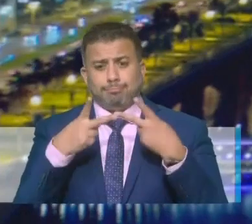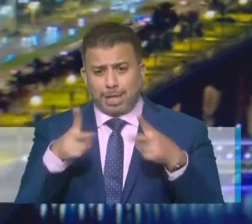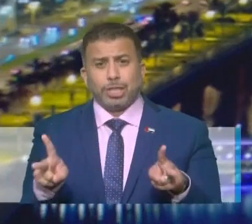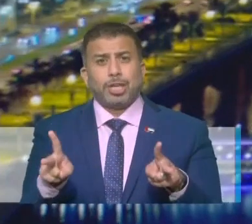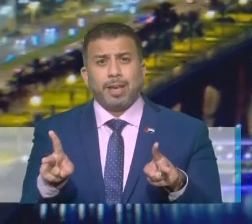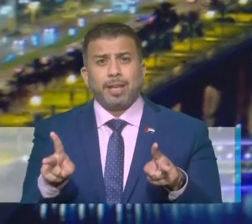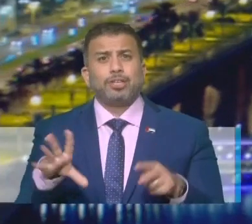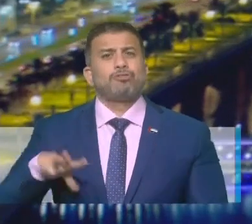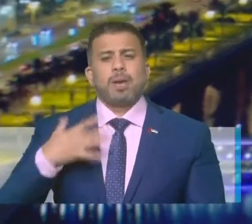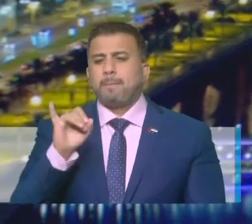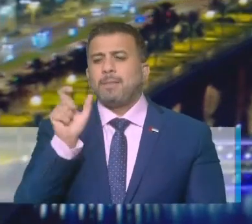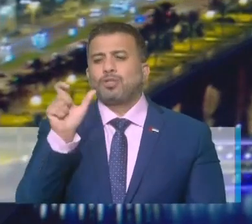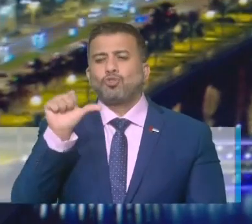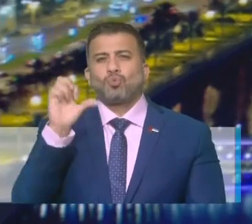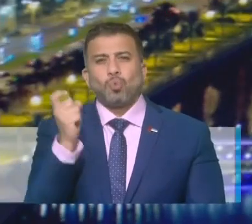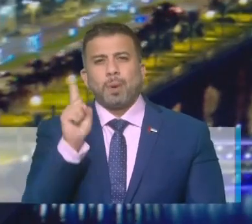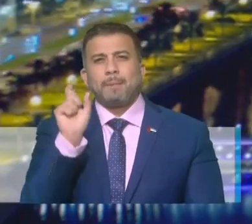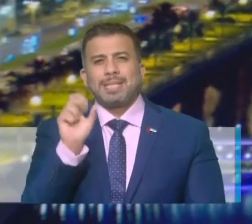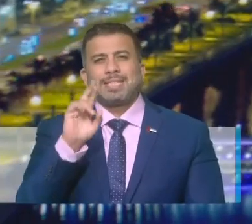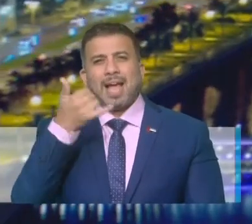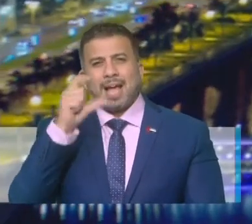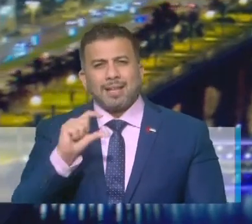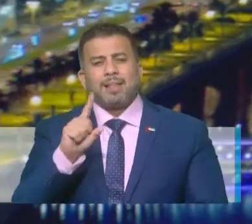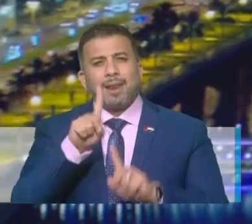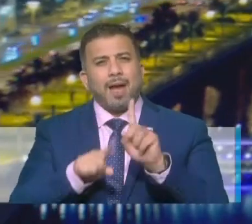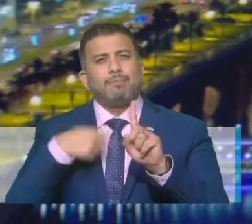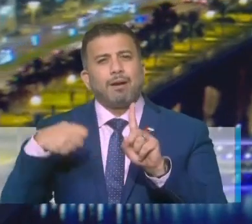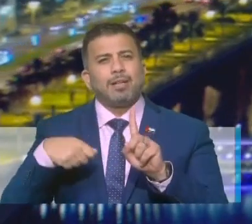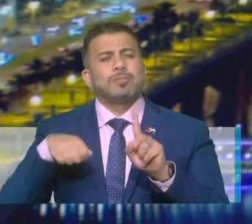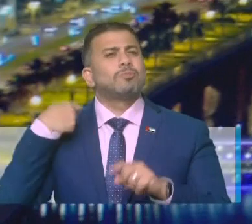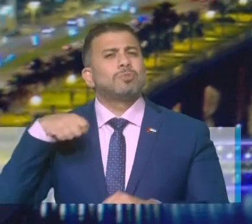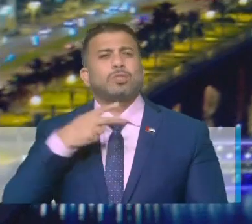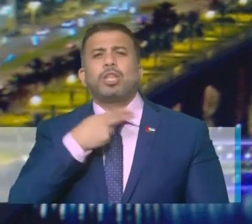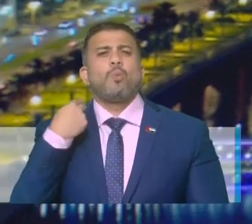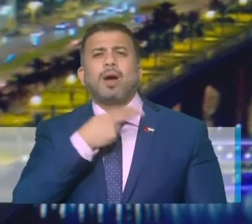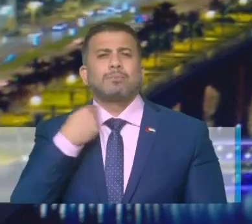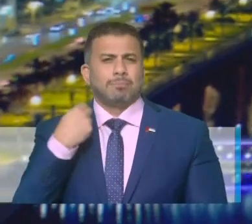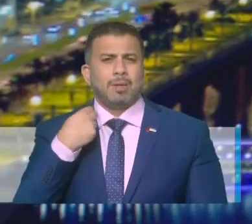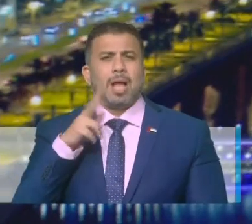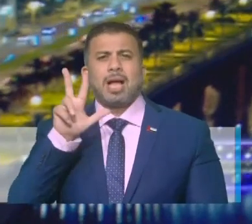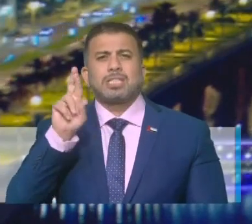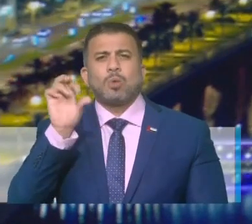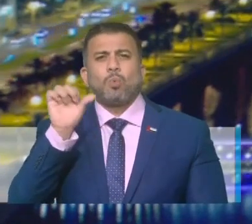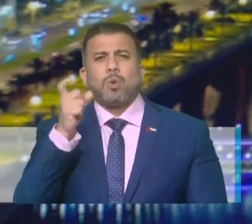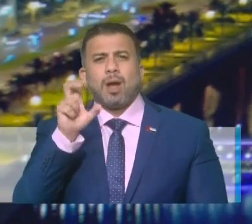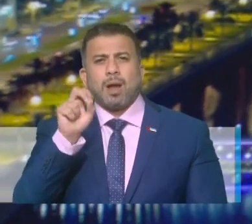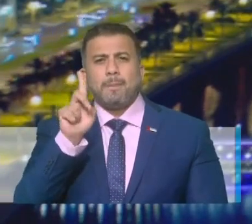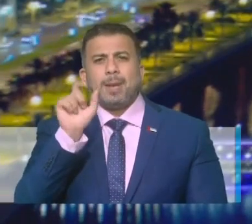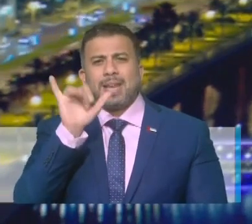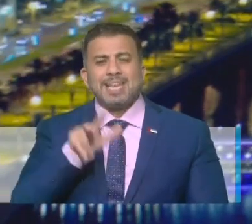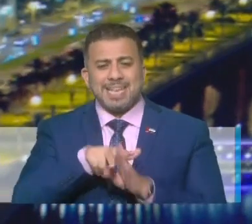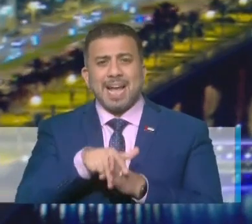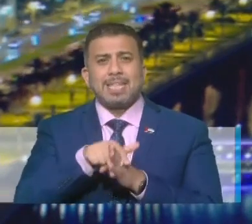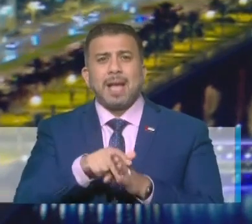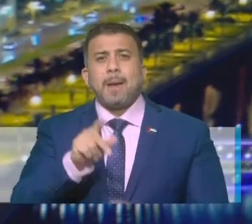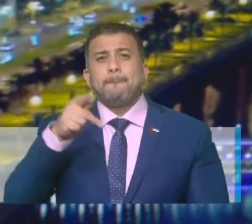دشن سمو الشيخ منصور بن زايد ال نهيان نائب رئيس الدوله نائب رئيس مجلس الوزراء رئيس ديوان الرئاسه الزورق بني ياس